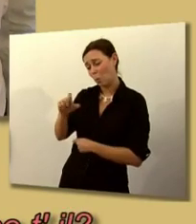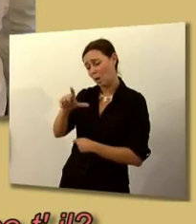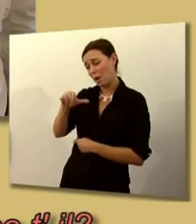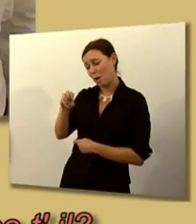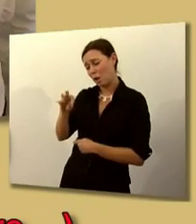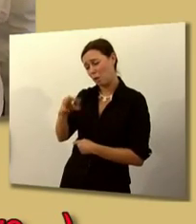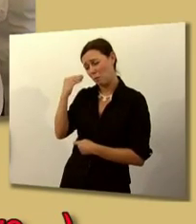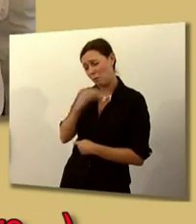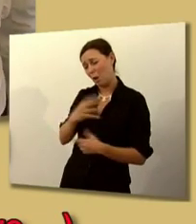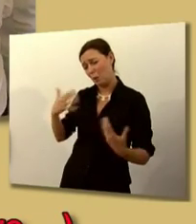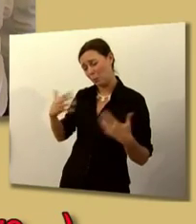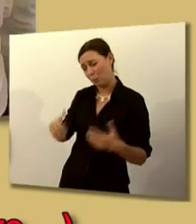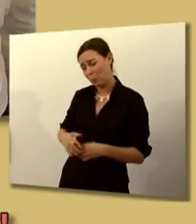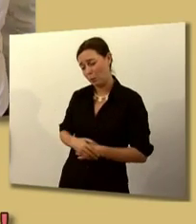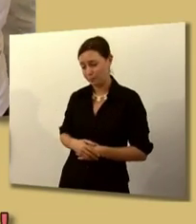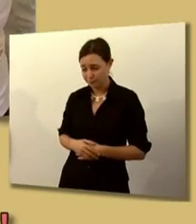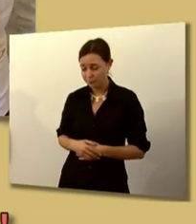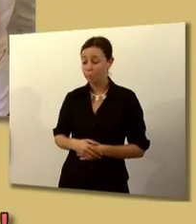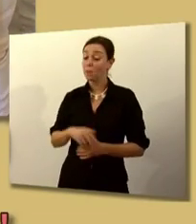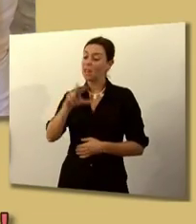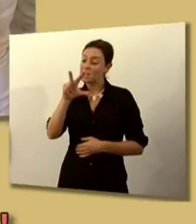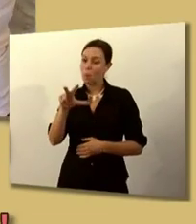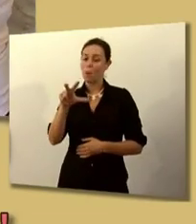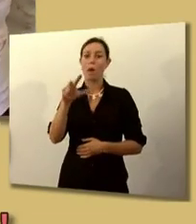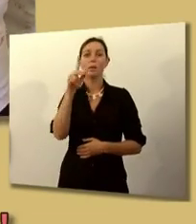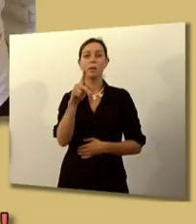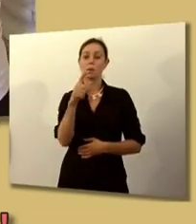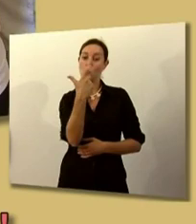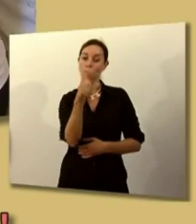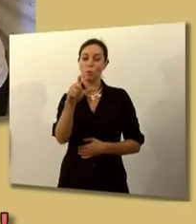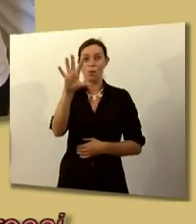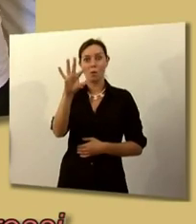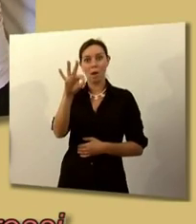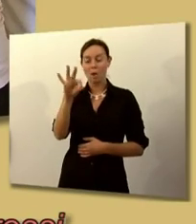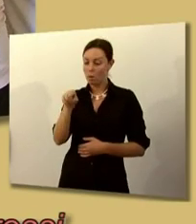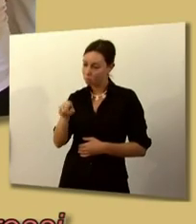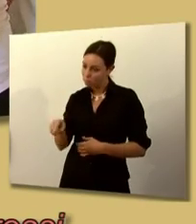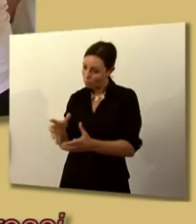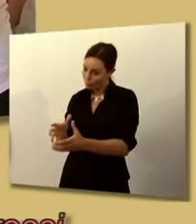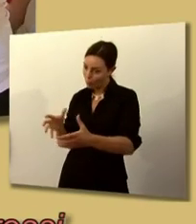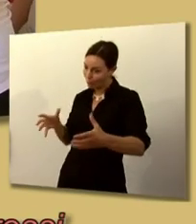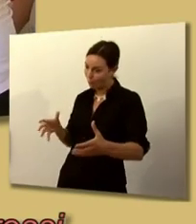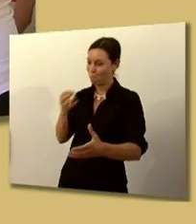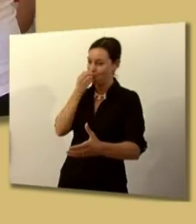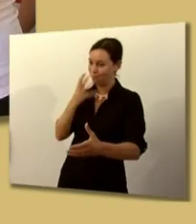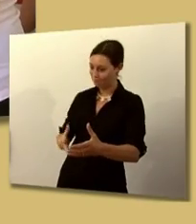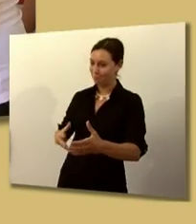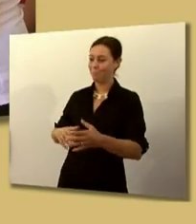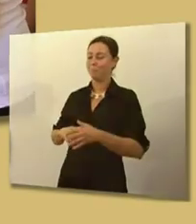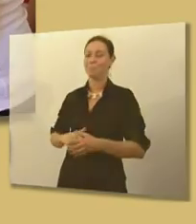passe? Alors, 3 kg, 245, 250. Super. Voilà, tu as aussi. Oui, voilà.